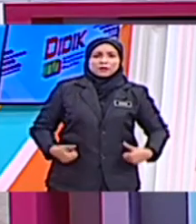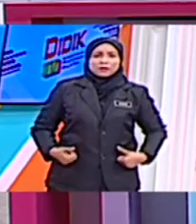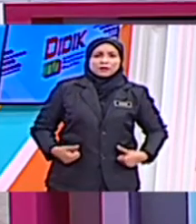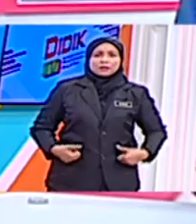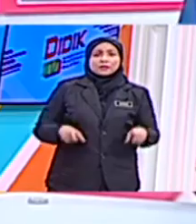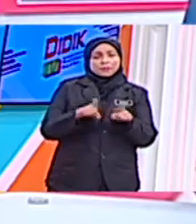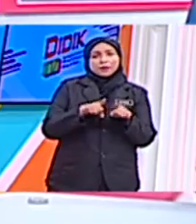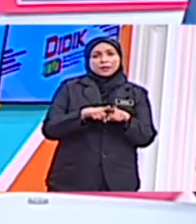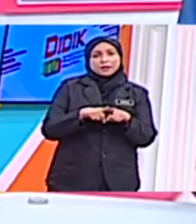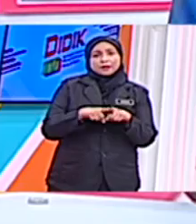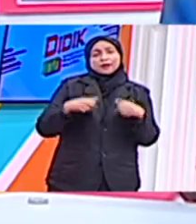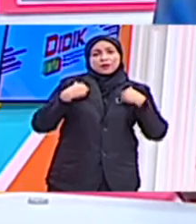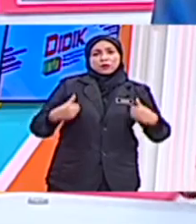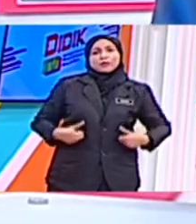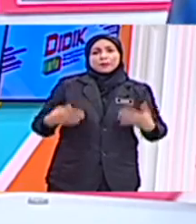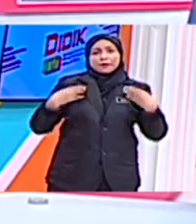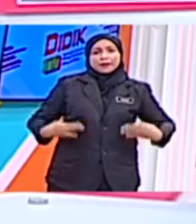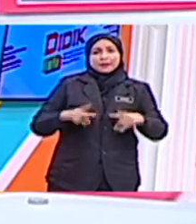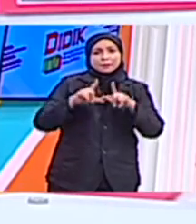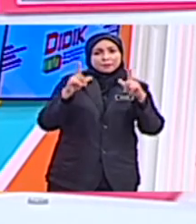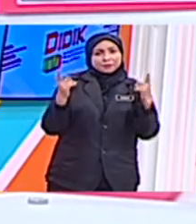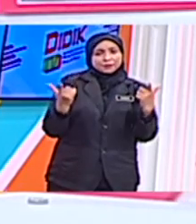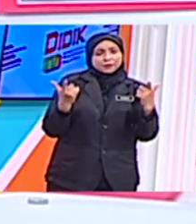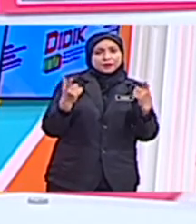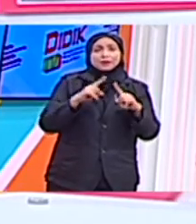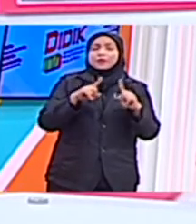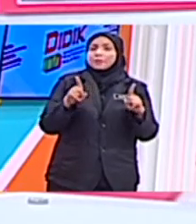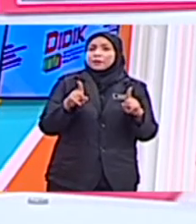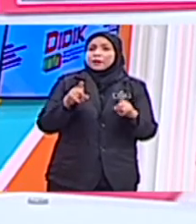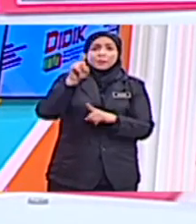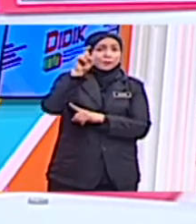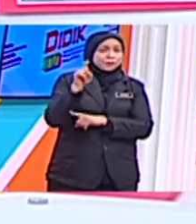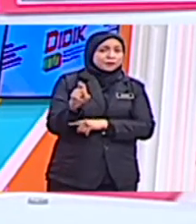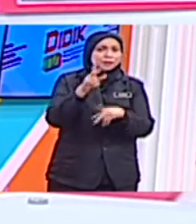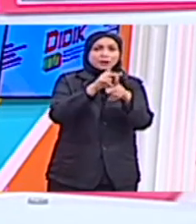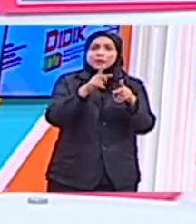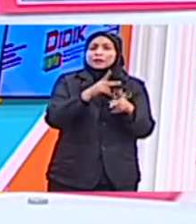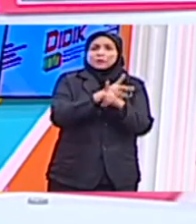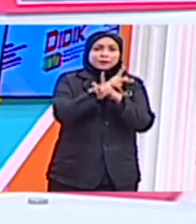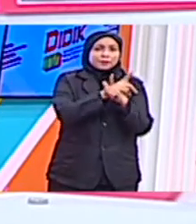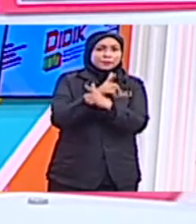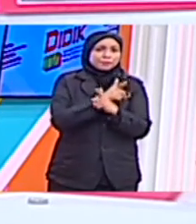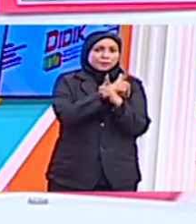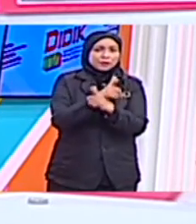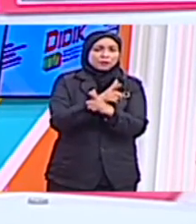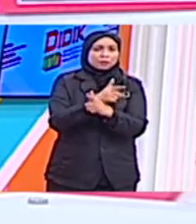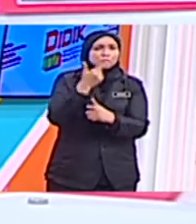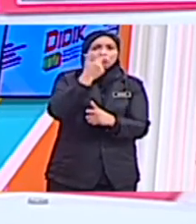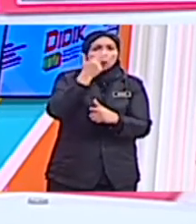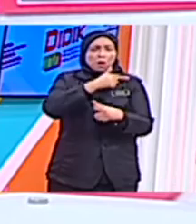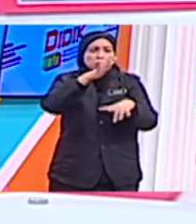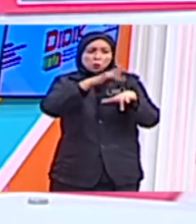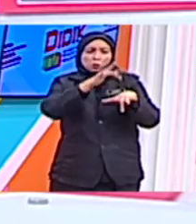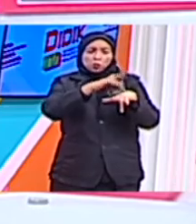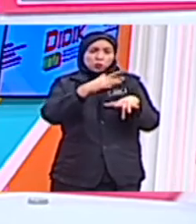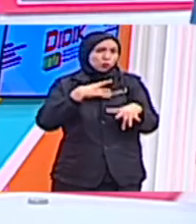juga anggota tubuh badan kita yang lain, cuma dia adalah anggota yang perlu dilindungi dan tidak boleh disentuh sesuka hati. Maksudnya dia